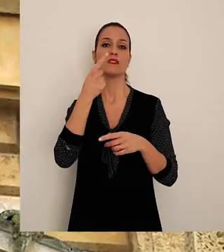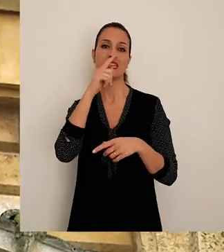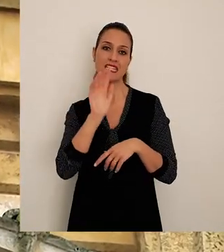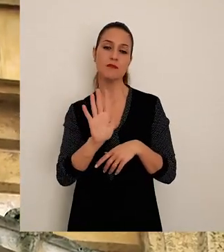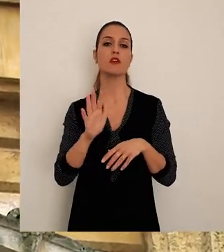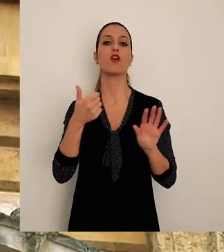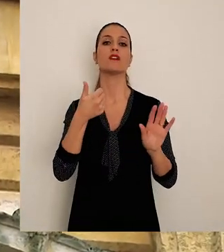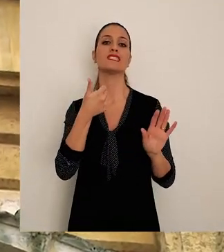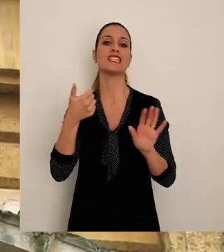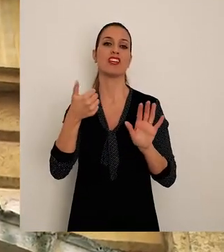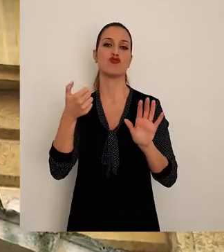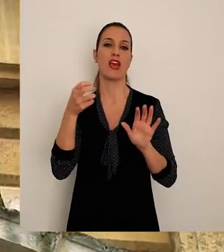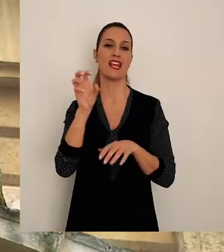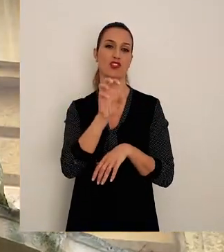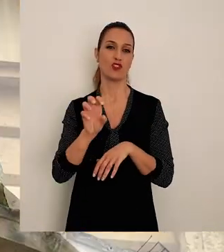leccese.